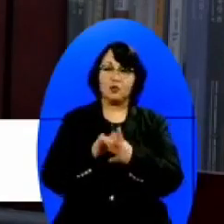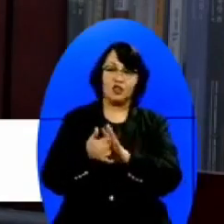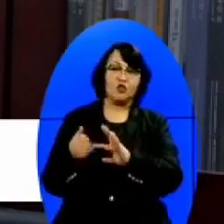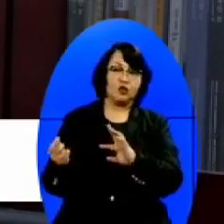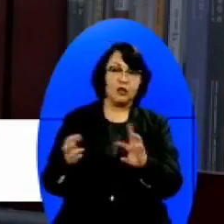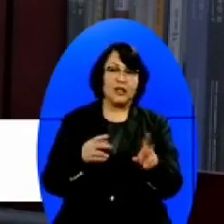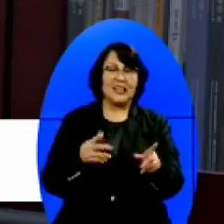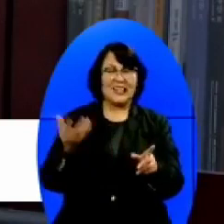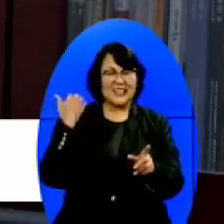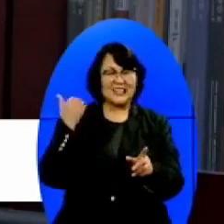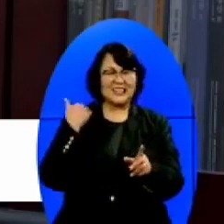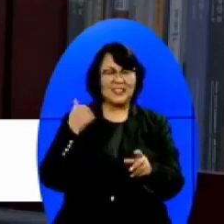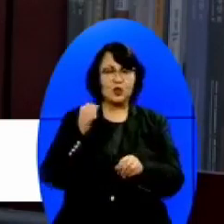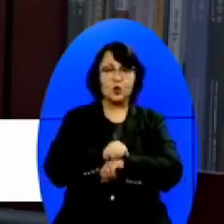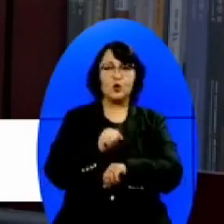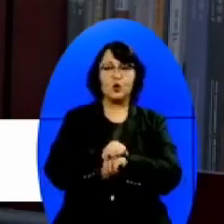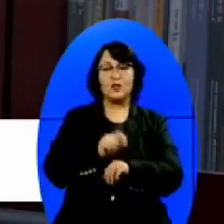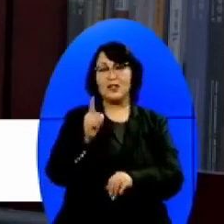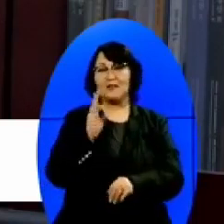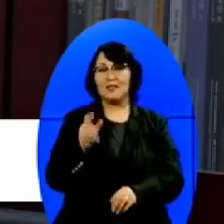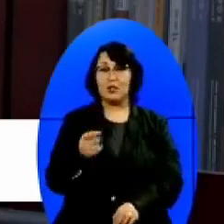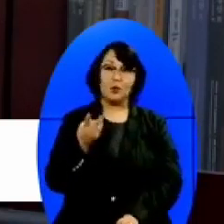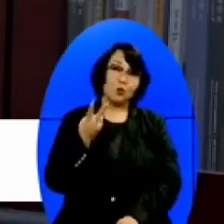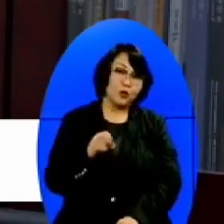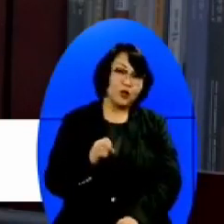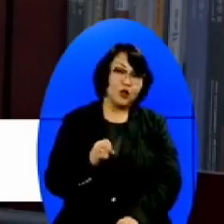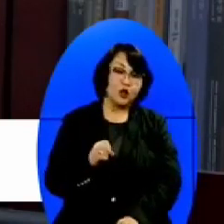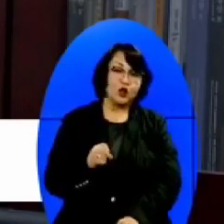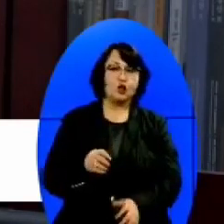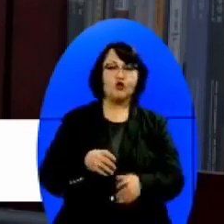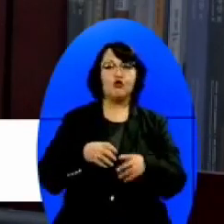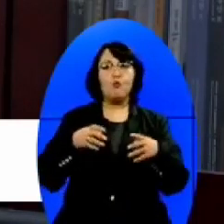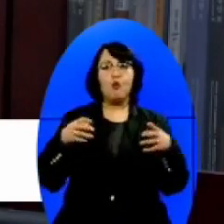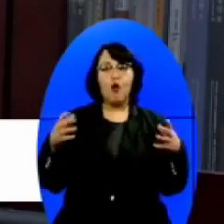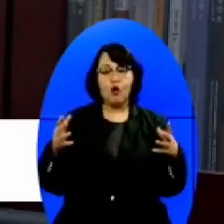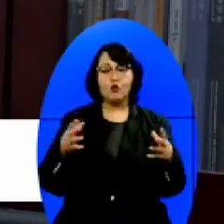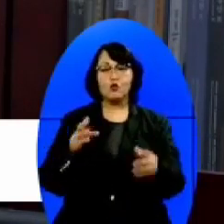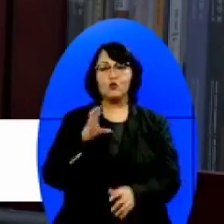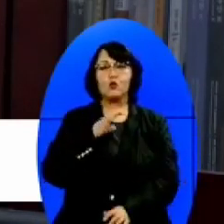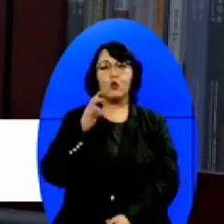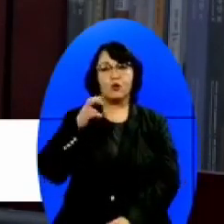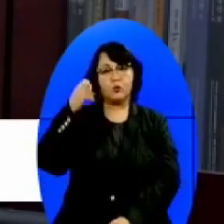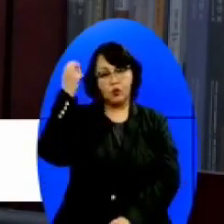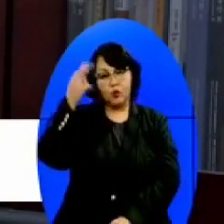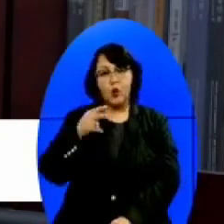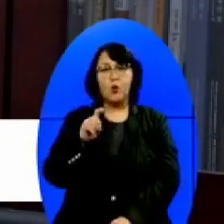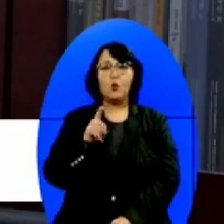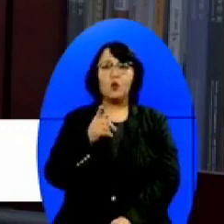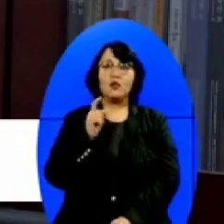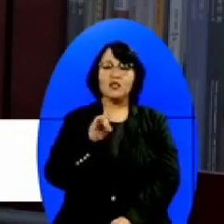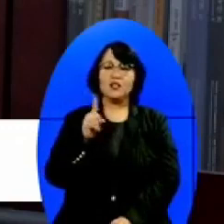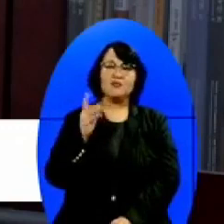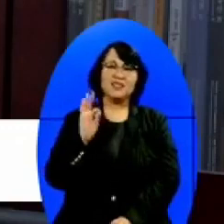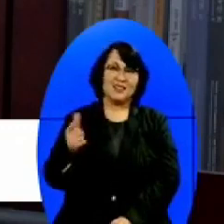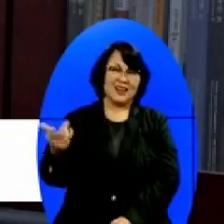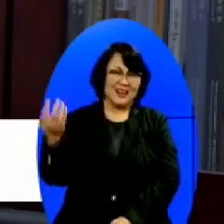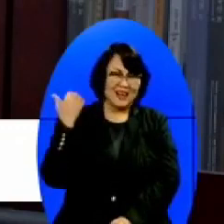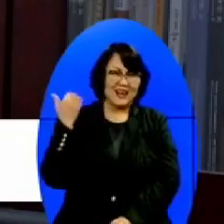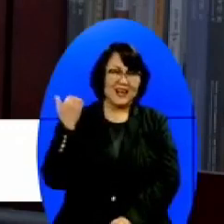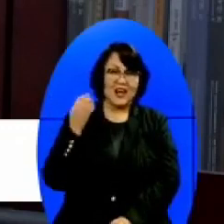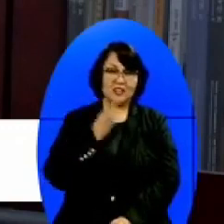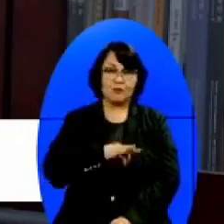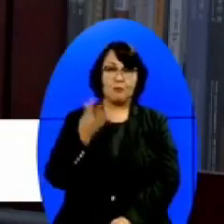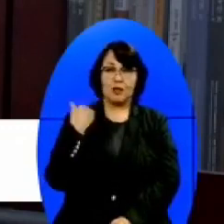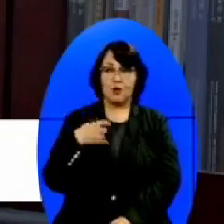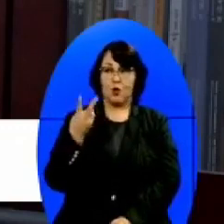чулуун цэсхэн үеийн олон соёл давхаргууд, томоохон суурин дурсгалууд, за хүрл зэвсгийн үеийн гайхамшигтай томоохон соёлууд одоо Монгол